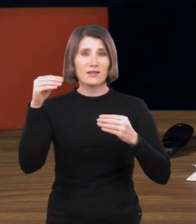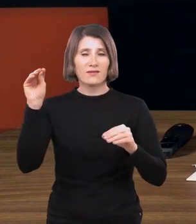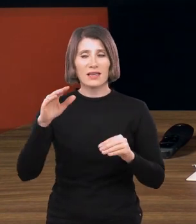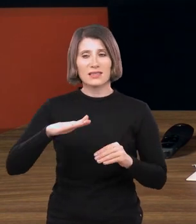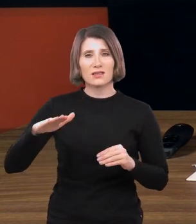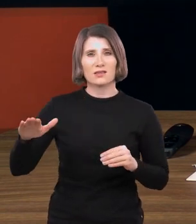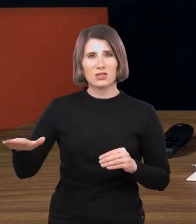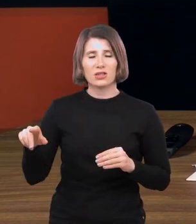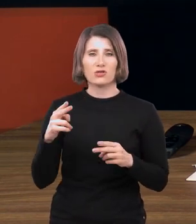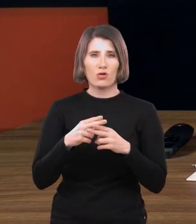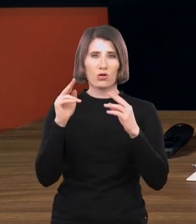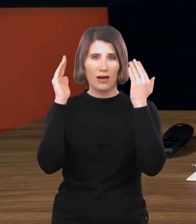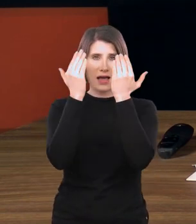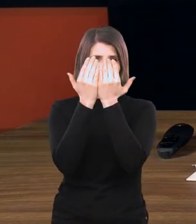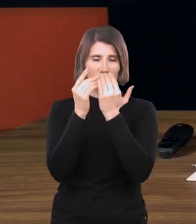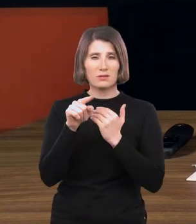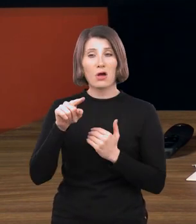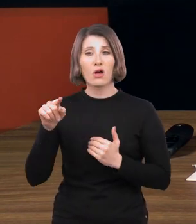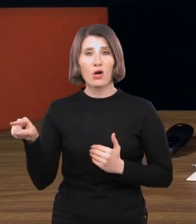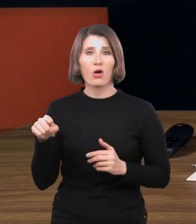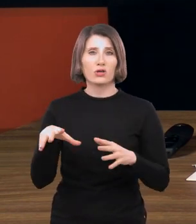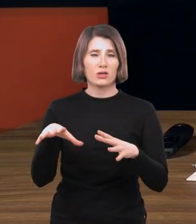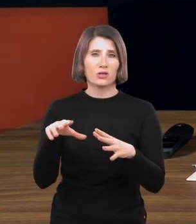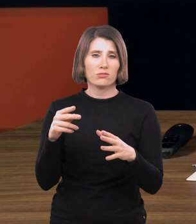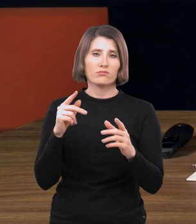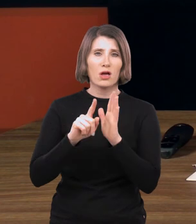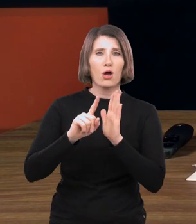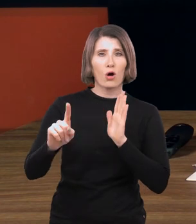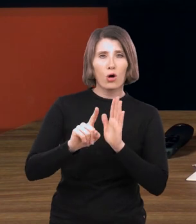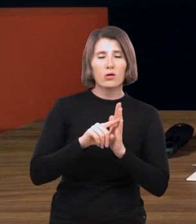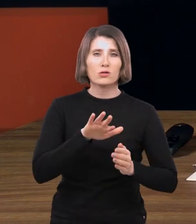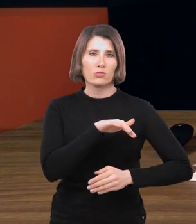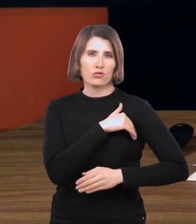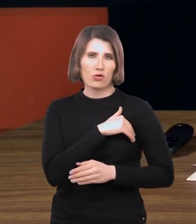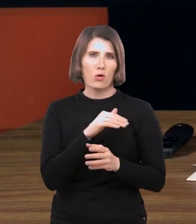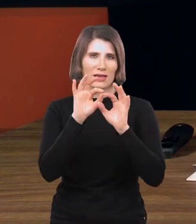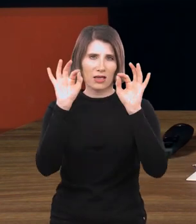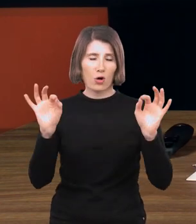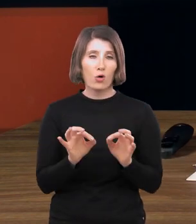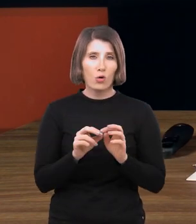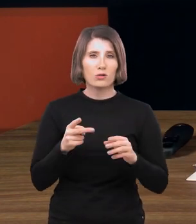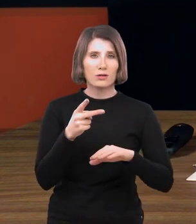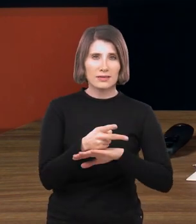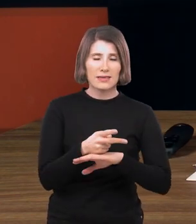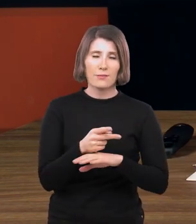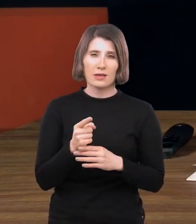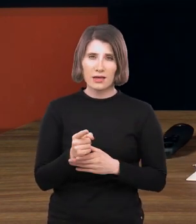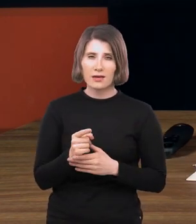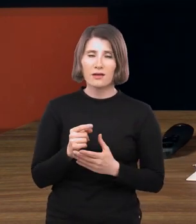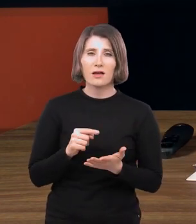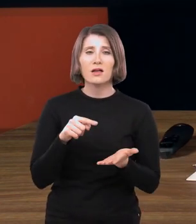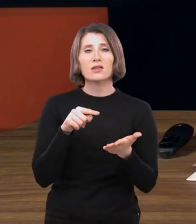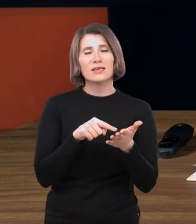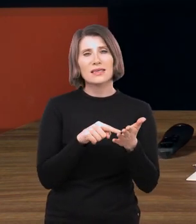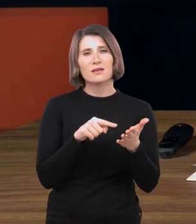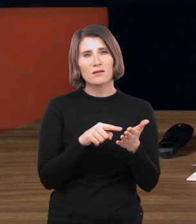autystycznych pobiera edukację właśnie w placówkach kształcenia ogólnodostępnego, w placówkach mainstreamowych, które